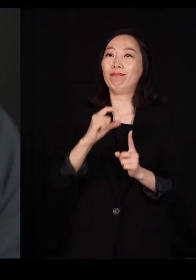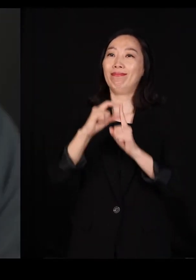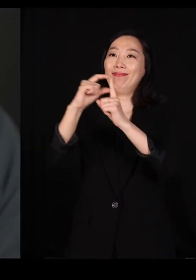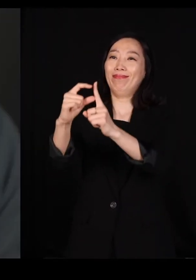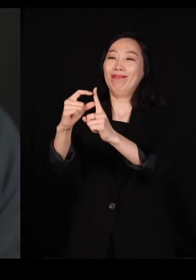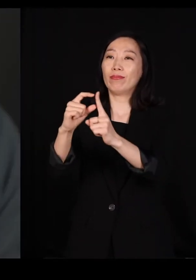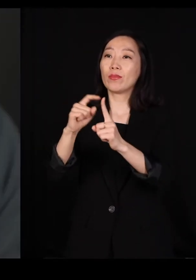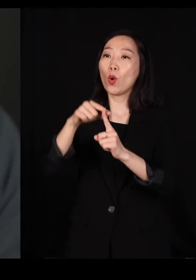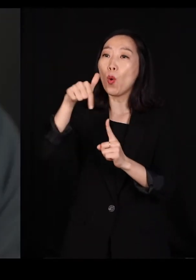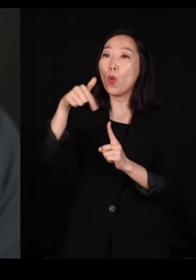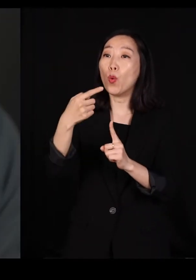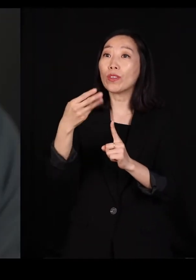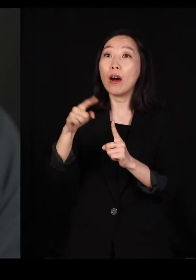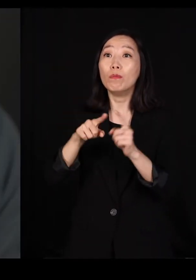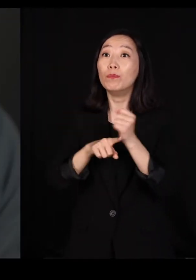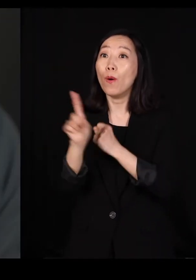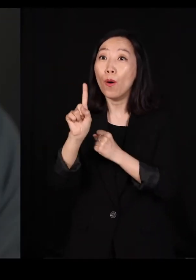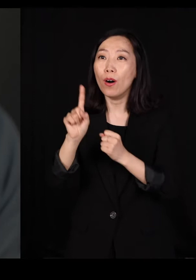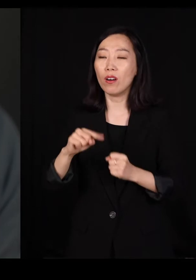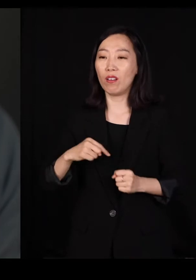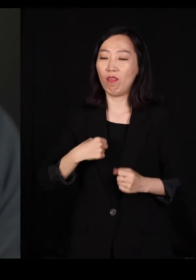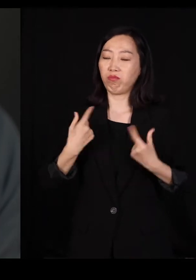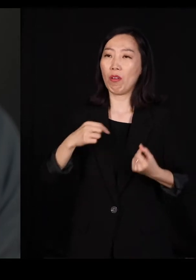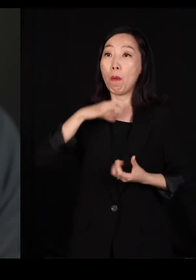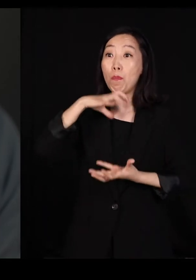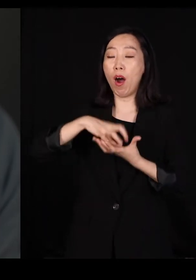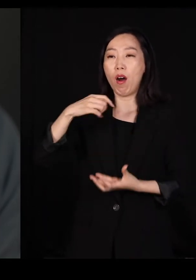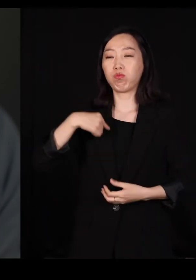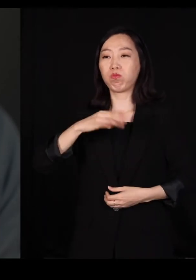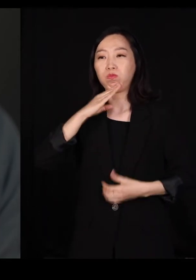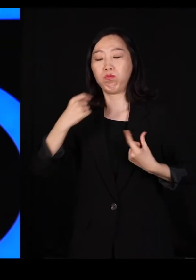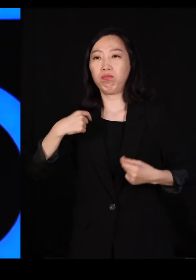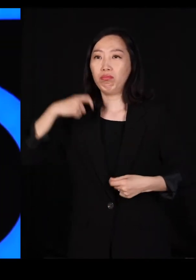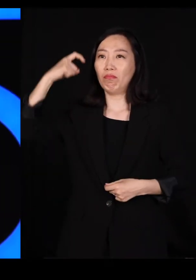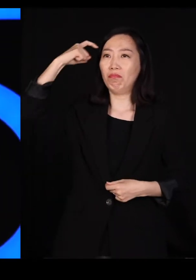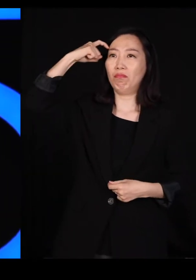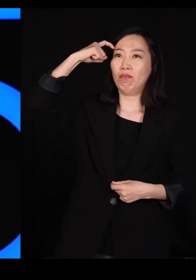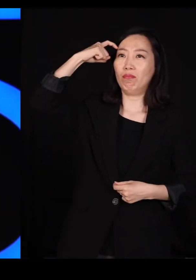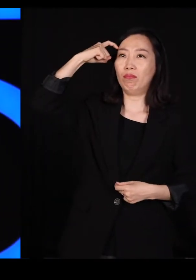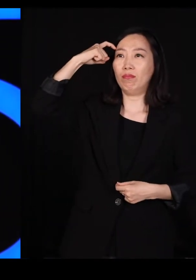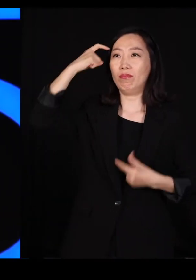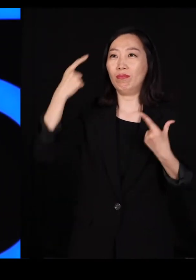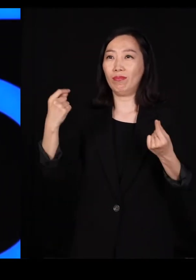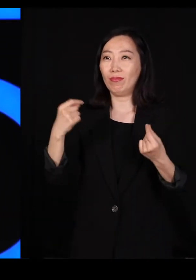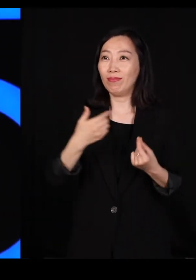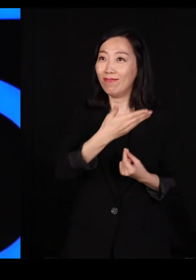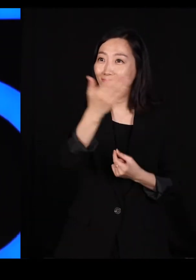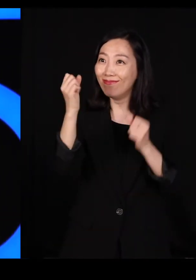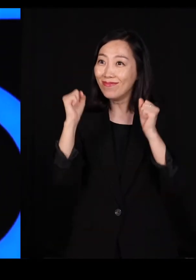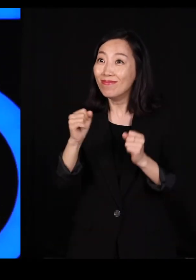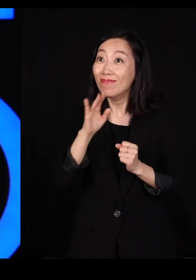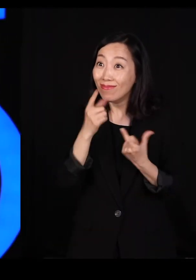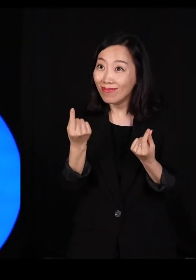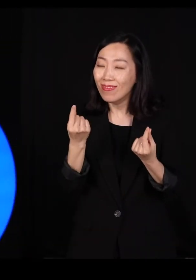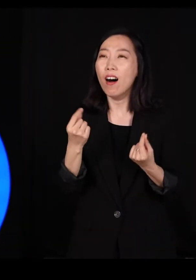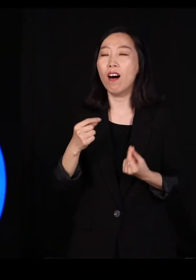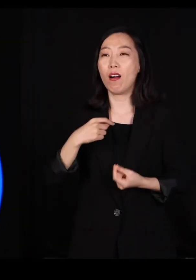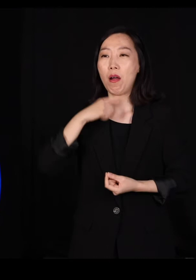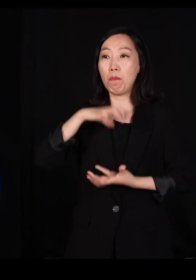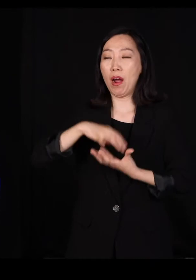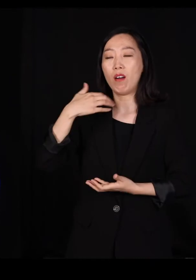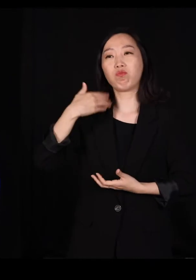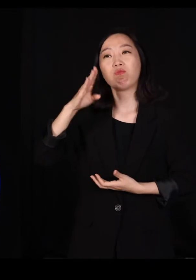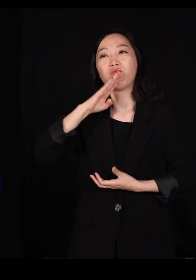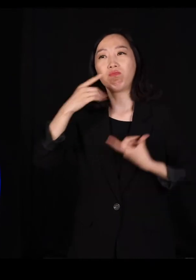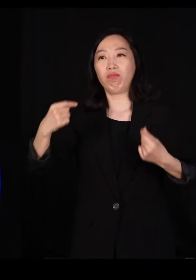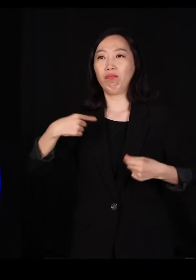이렇습니다. 늘 자기가 옳다고 생각하는 나이 많은 사람. 여기 많이 계십니까? 늘 자기가 옳다고 생각한다는 게 뭡니까?